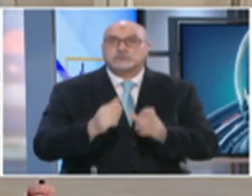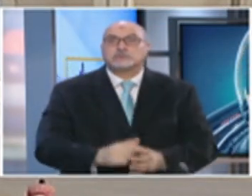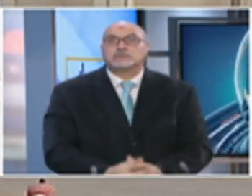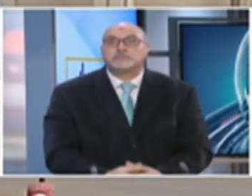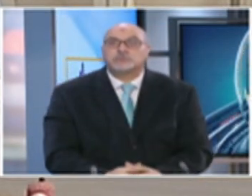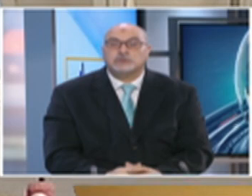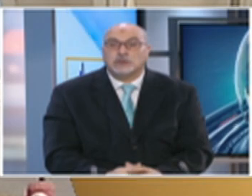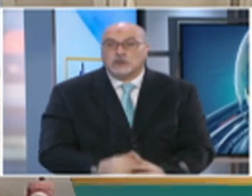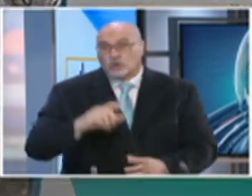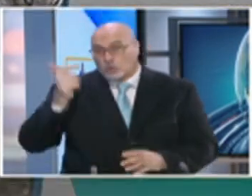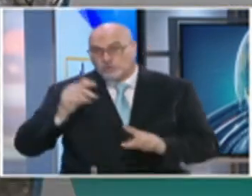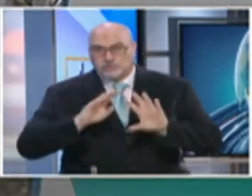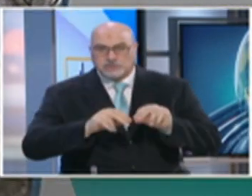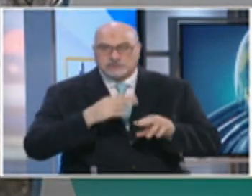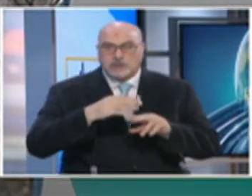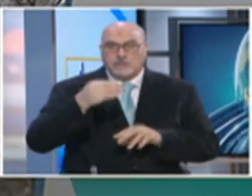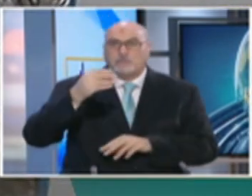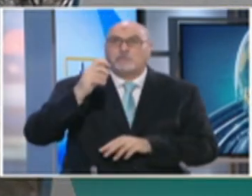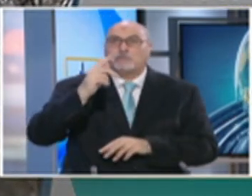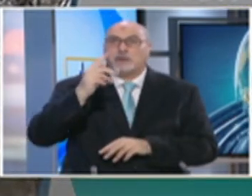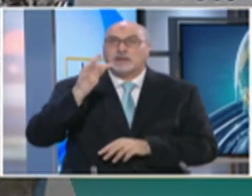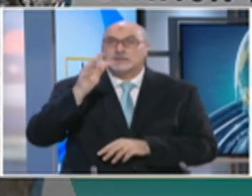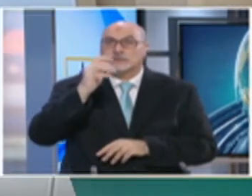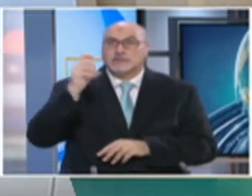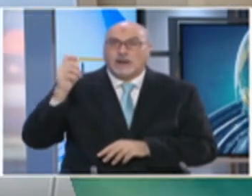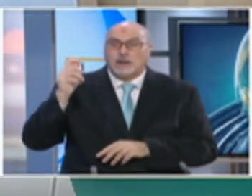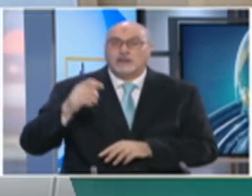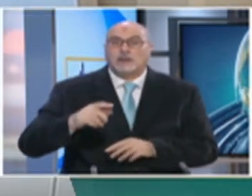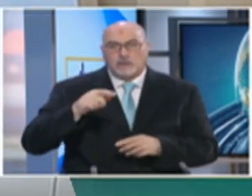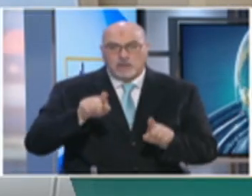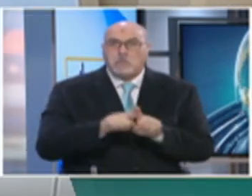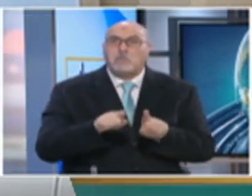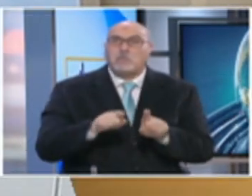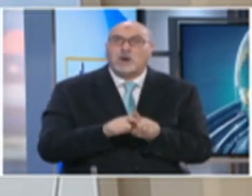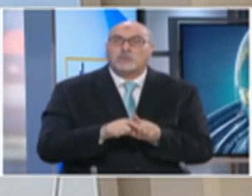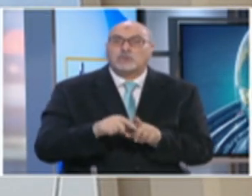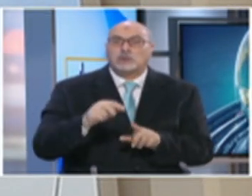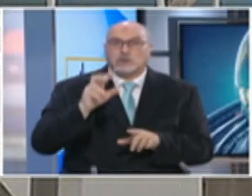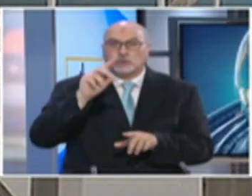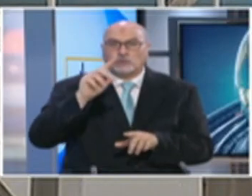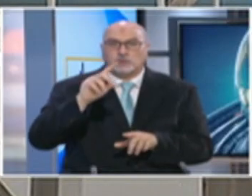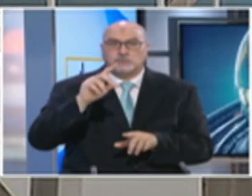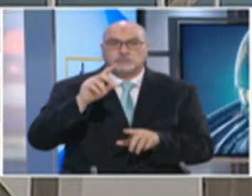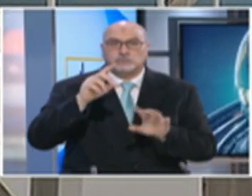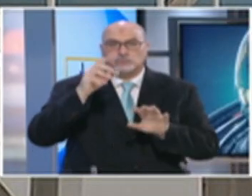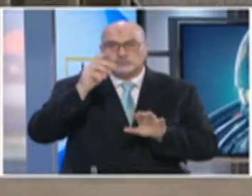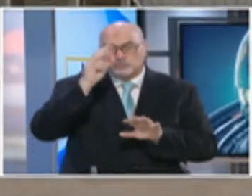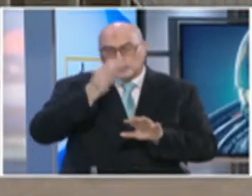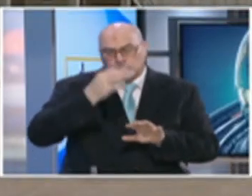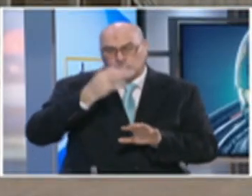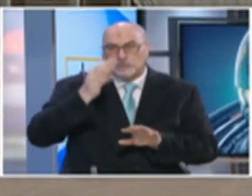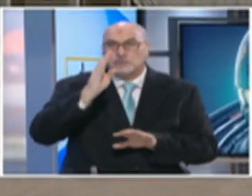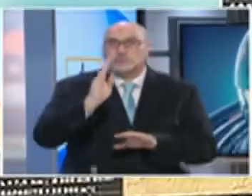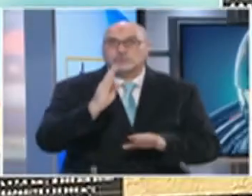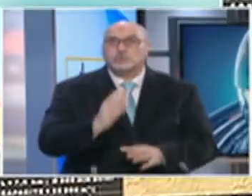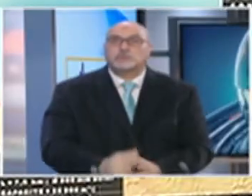المقطع من أكبر محطات تحلية مياه البحر بالولاية، حيث تنتج نسبة 30% من الطلب على المياه الصالحة للشرب.